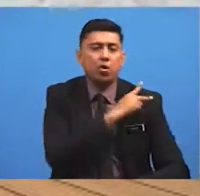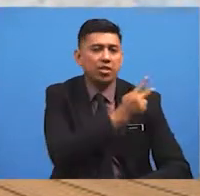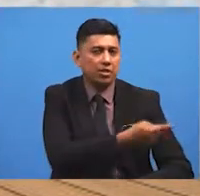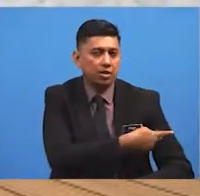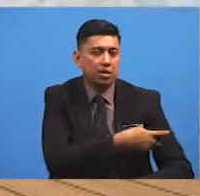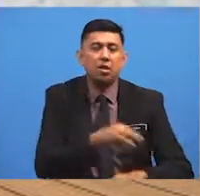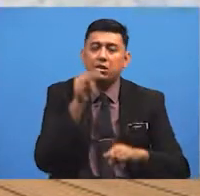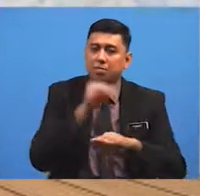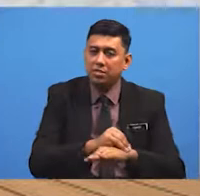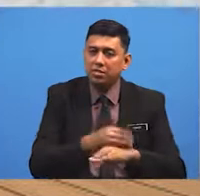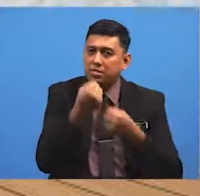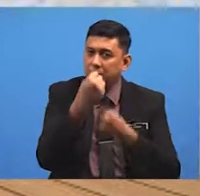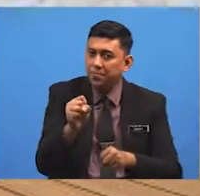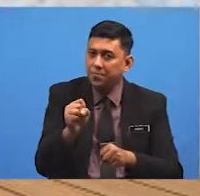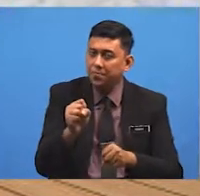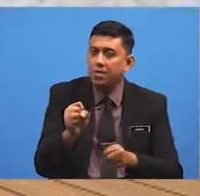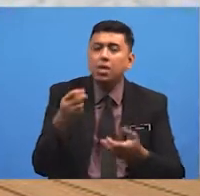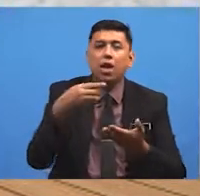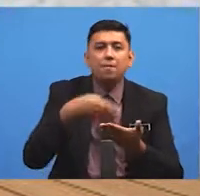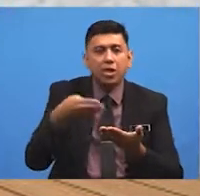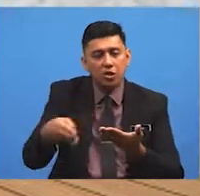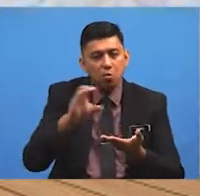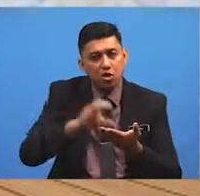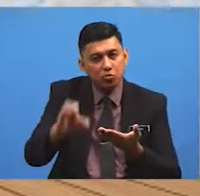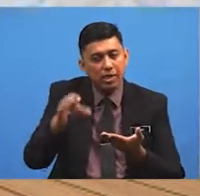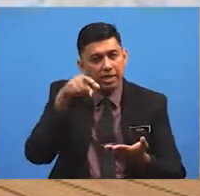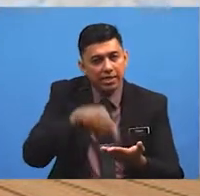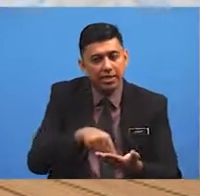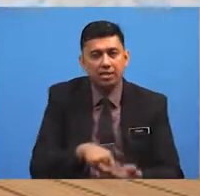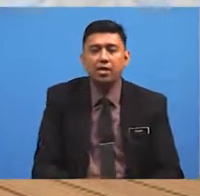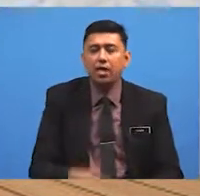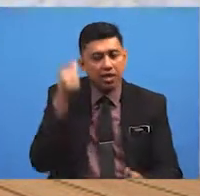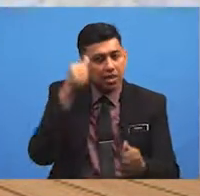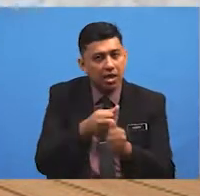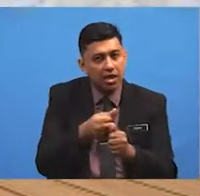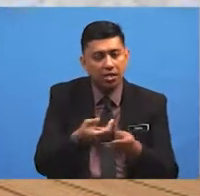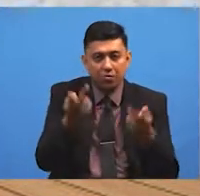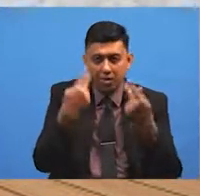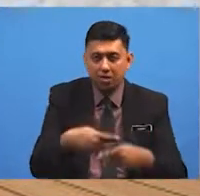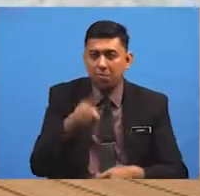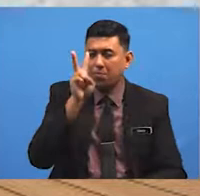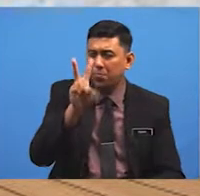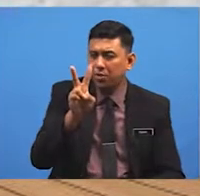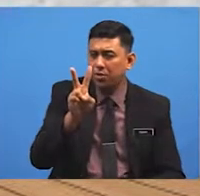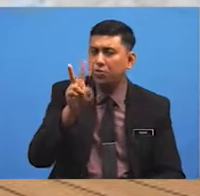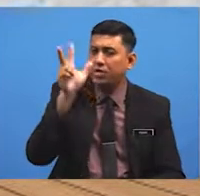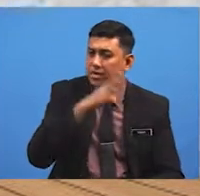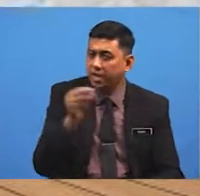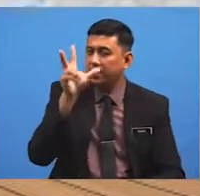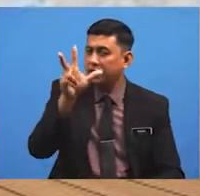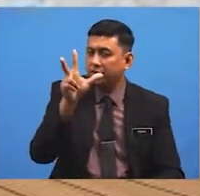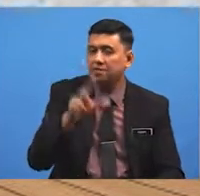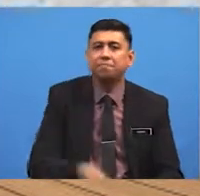semacam menyingkirkan belanja Wan tunai ini mengingat kembali perkara kedua dan ketiga